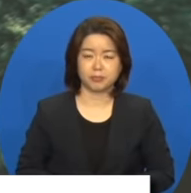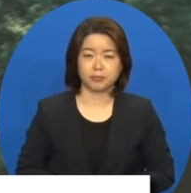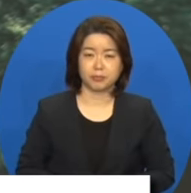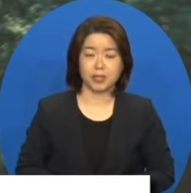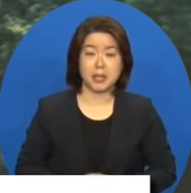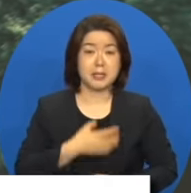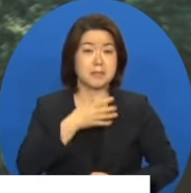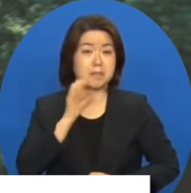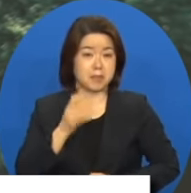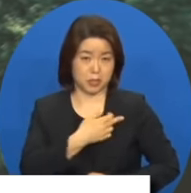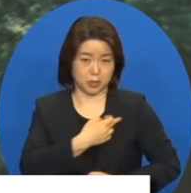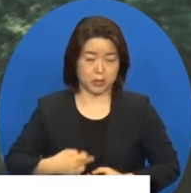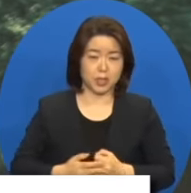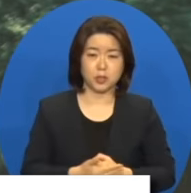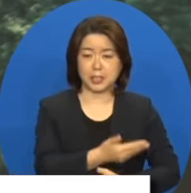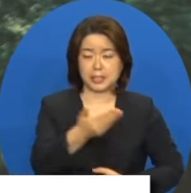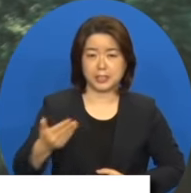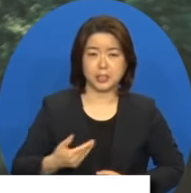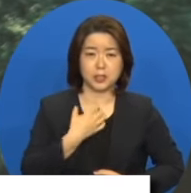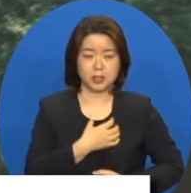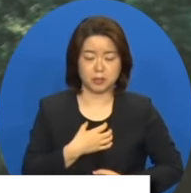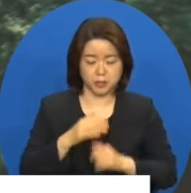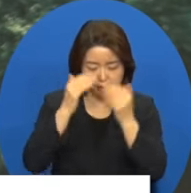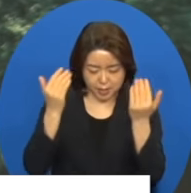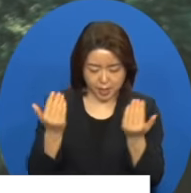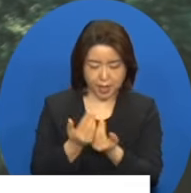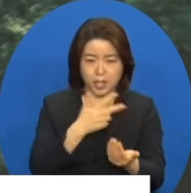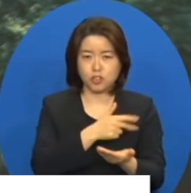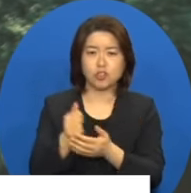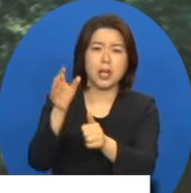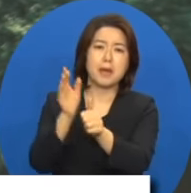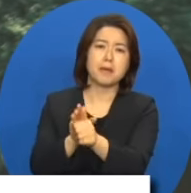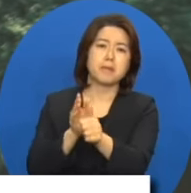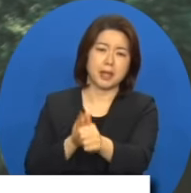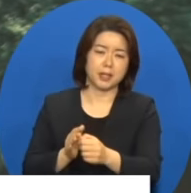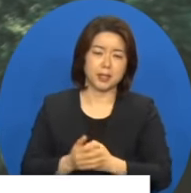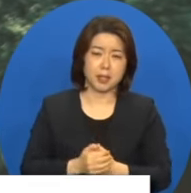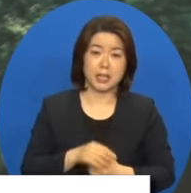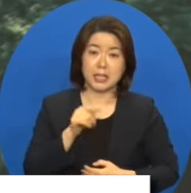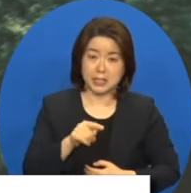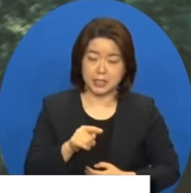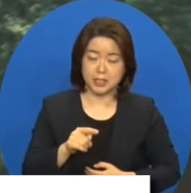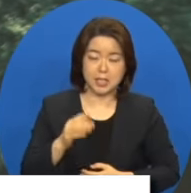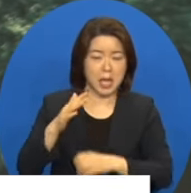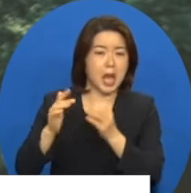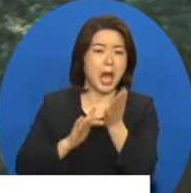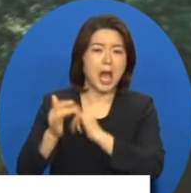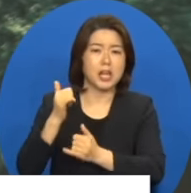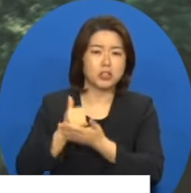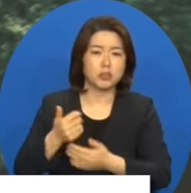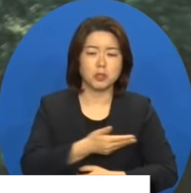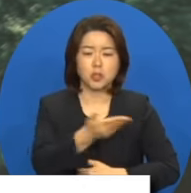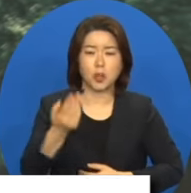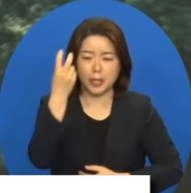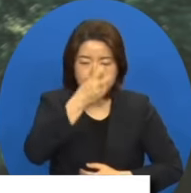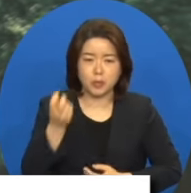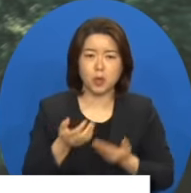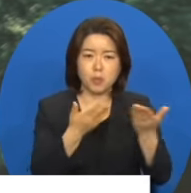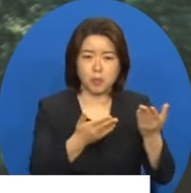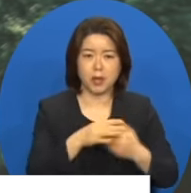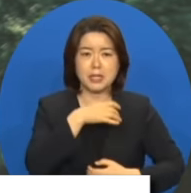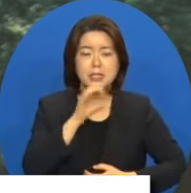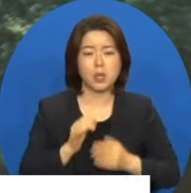베드로 사도가 너희 염려를 다 주께 맡기라. 이는 그가 너희를 돌보심이라 베드로전서 5장